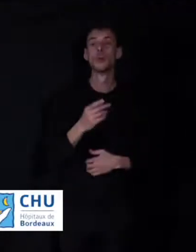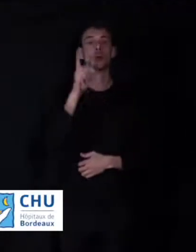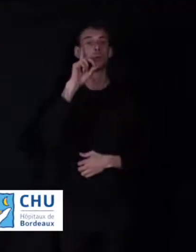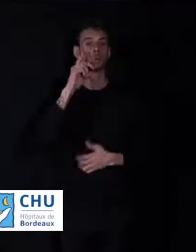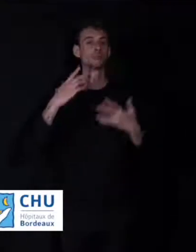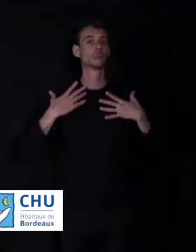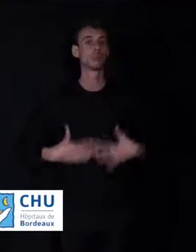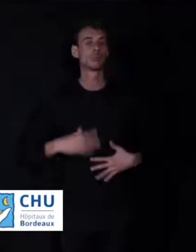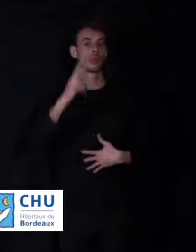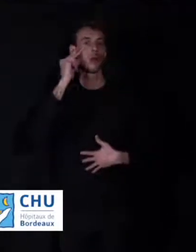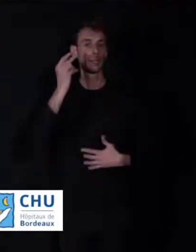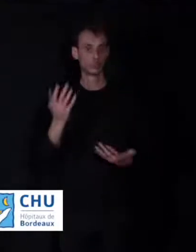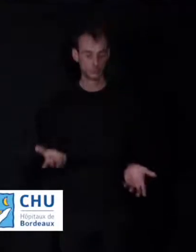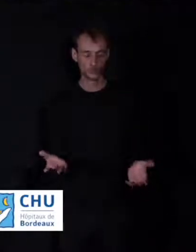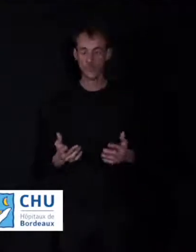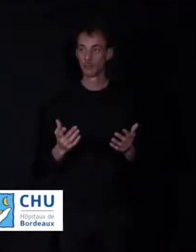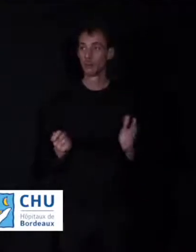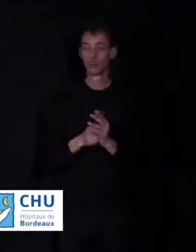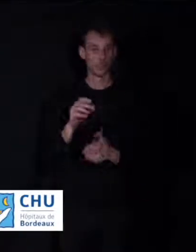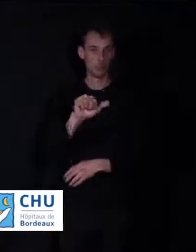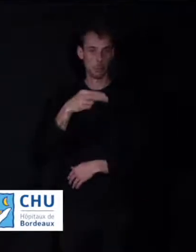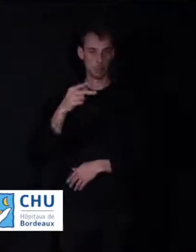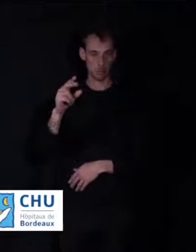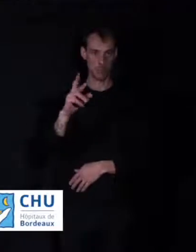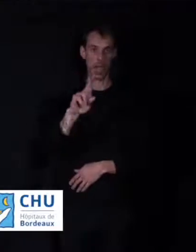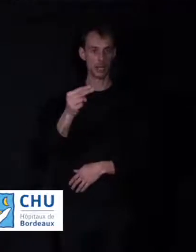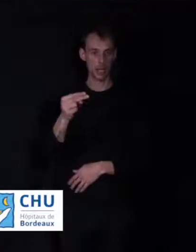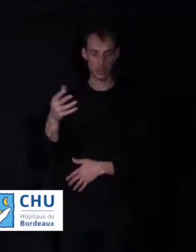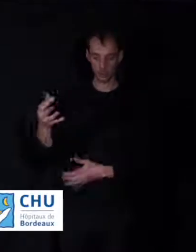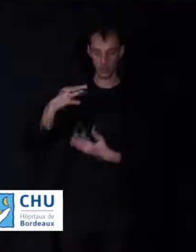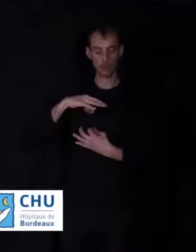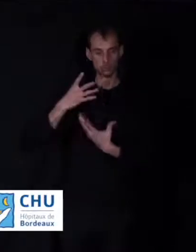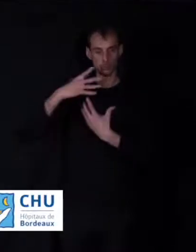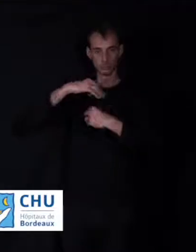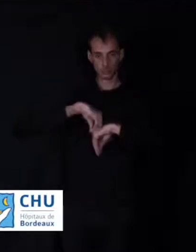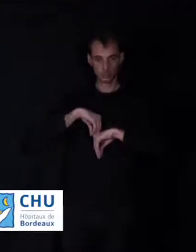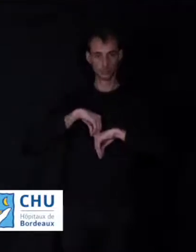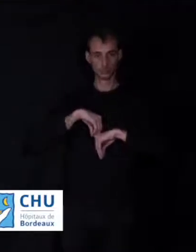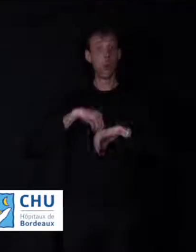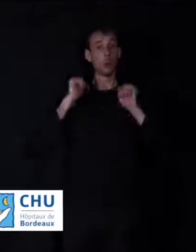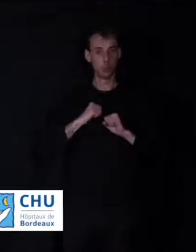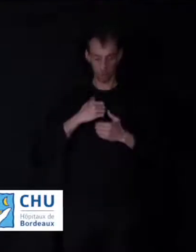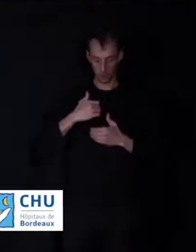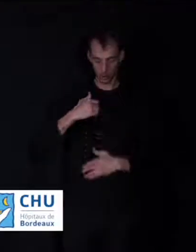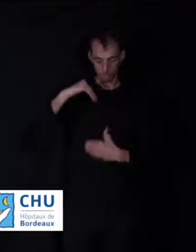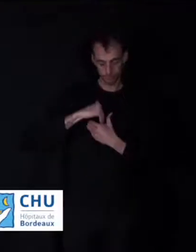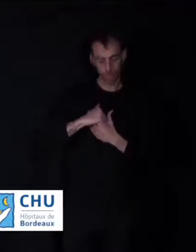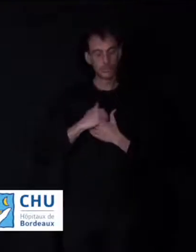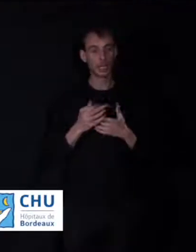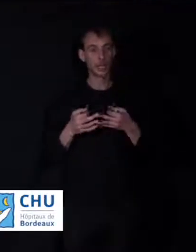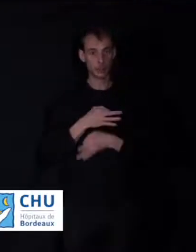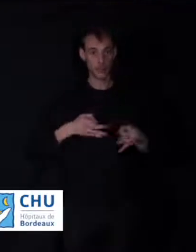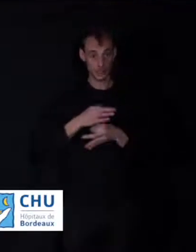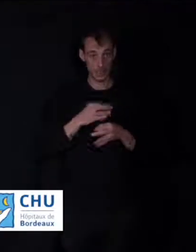a introduit l'ARN, peut sécréter grâce à sa machinerie cellulaire des protéines S